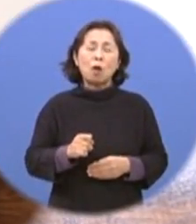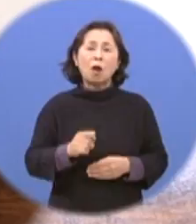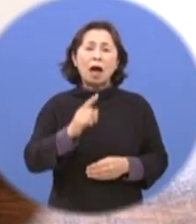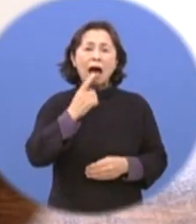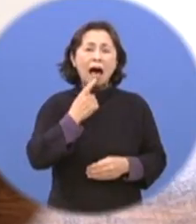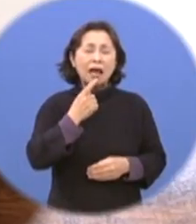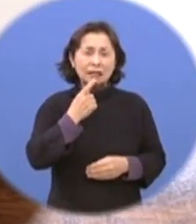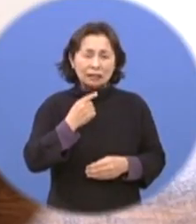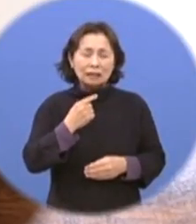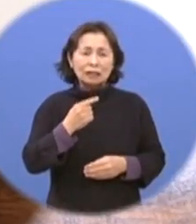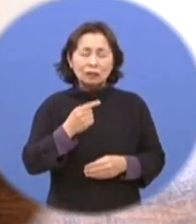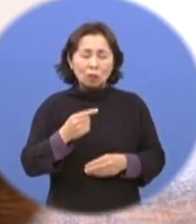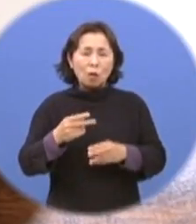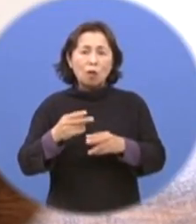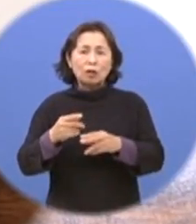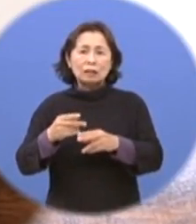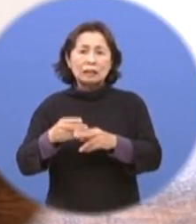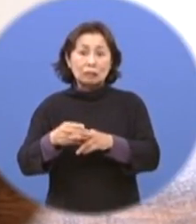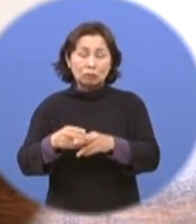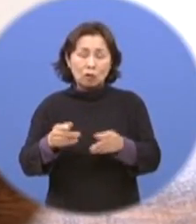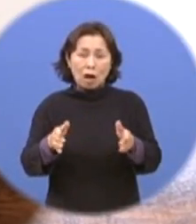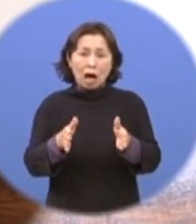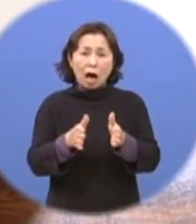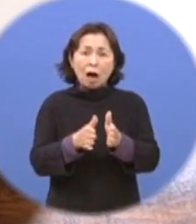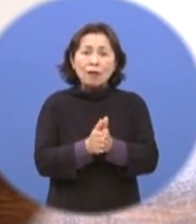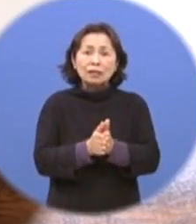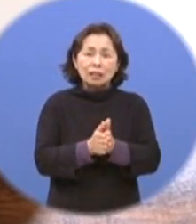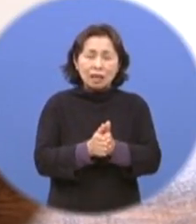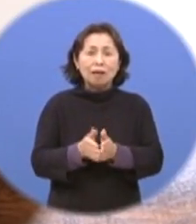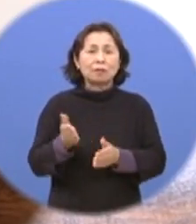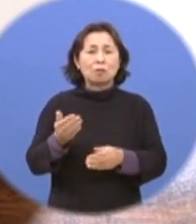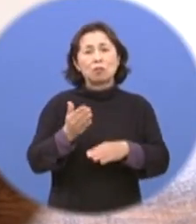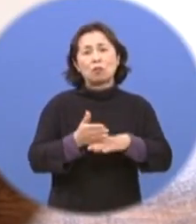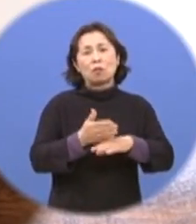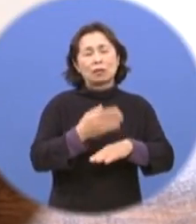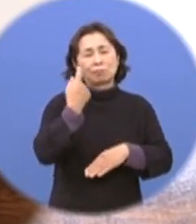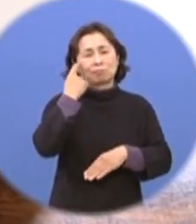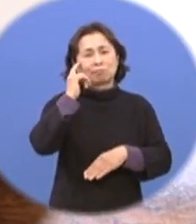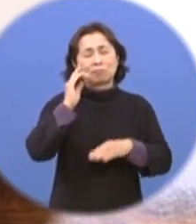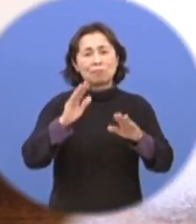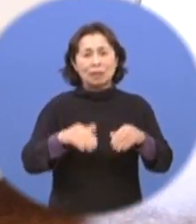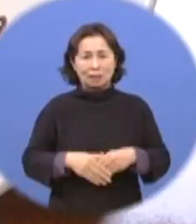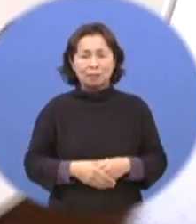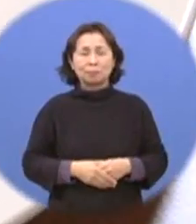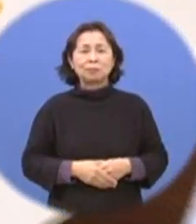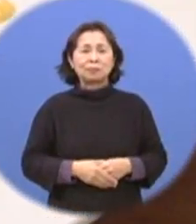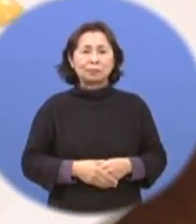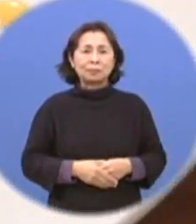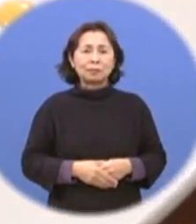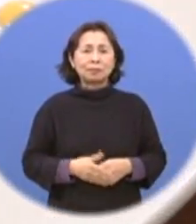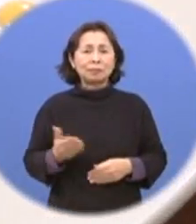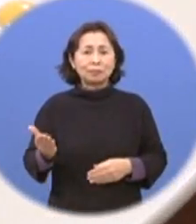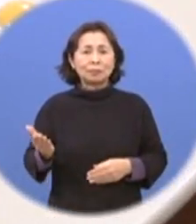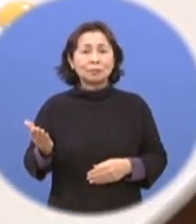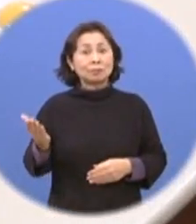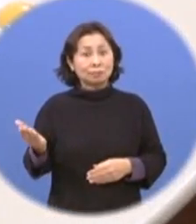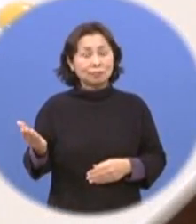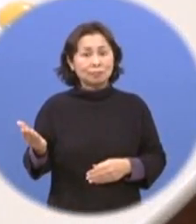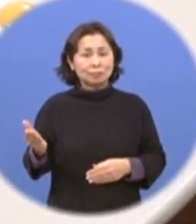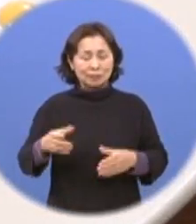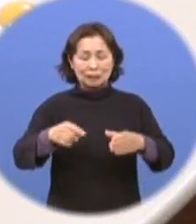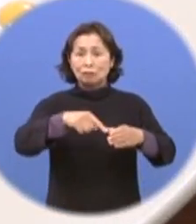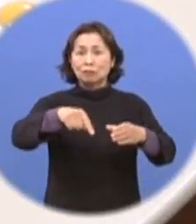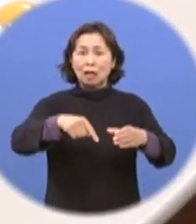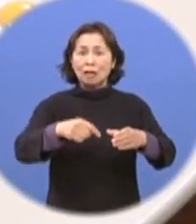命と合わせてこういう料理ができてますまずあのばてなんですけどもクリオ中に